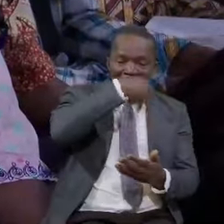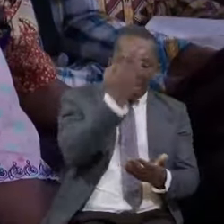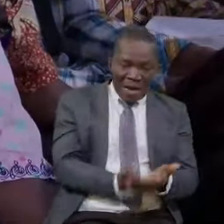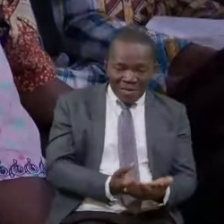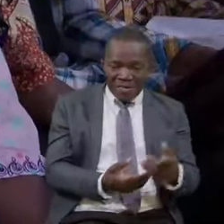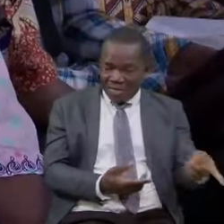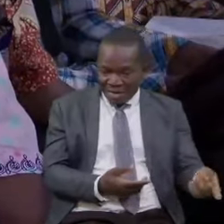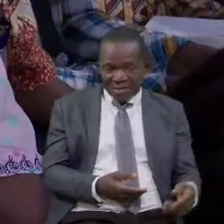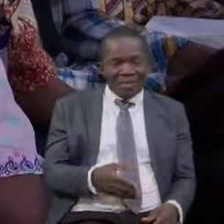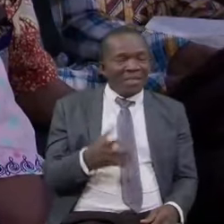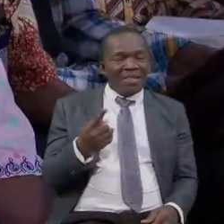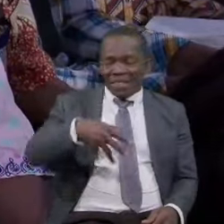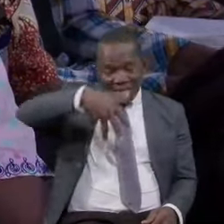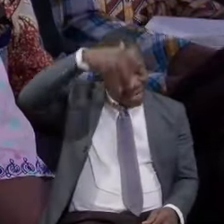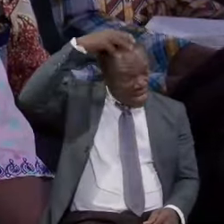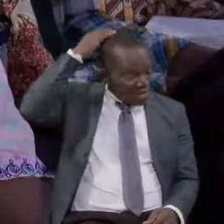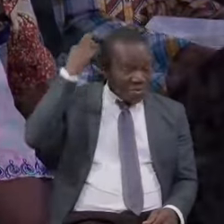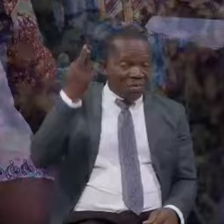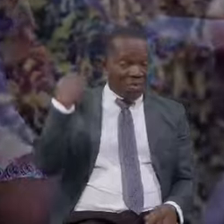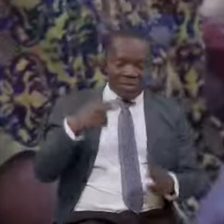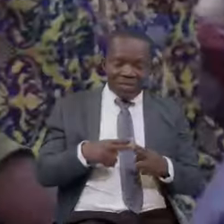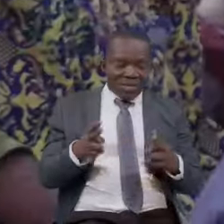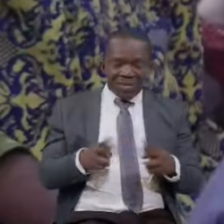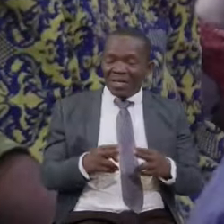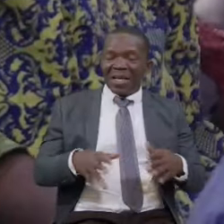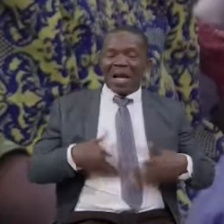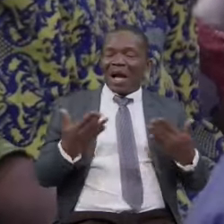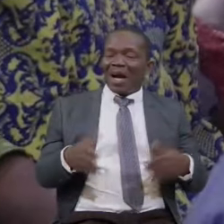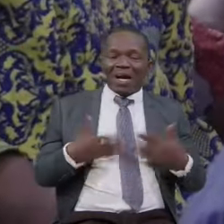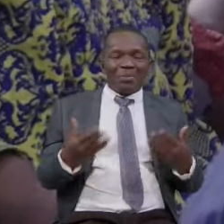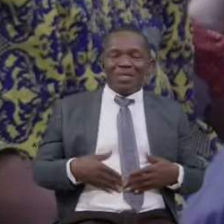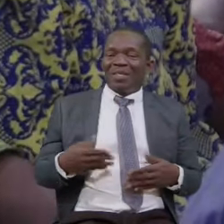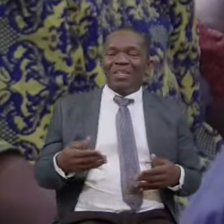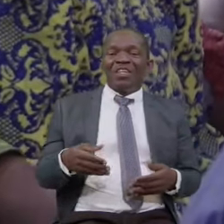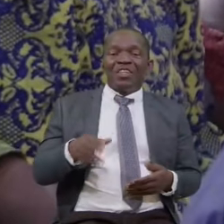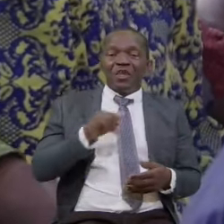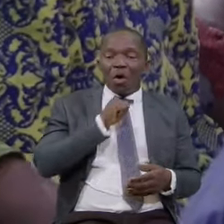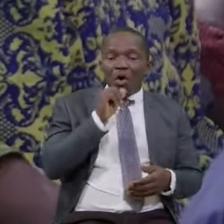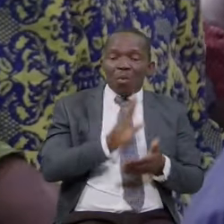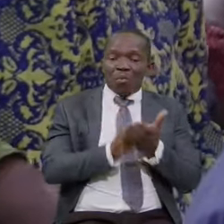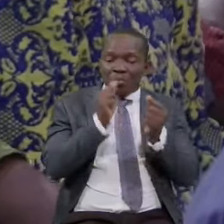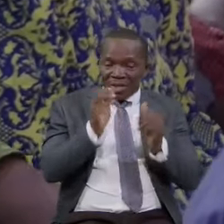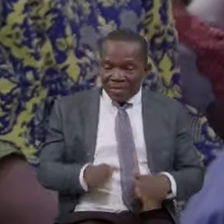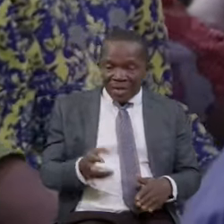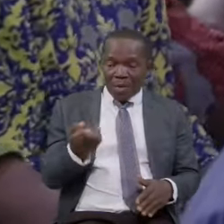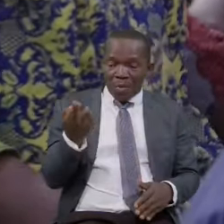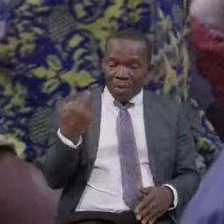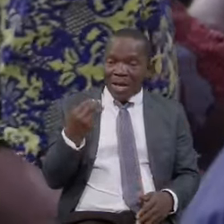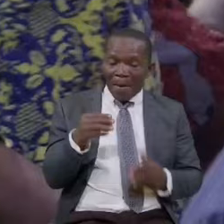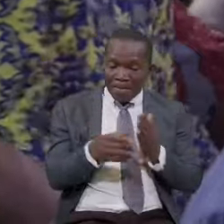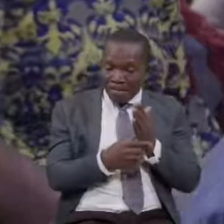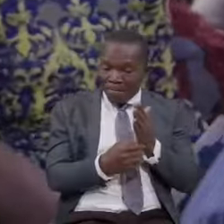les incrédules sont de la viande pour le lion les justes ton